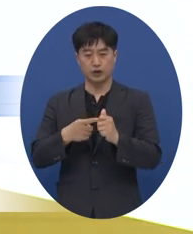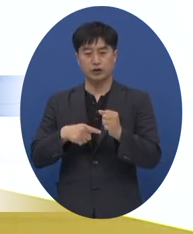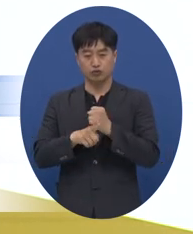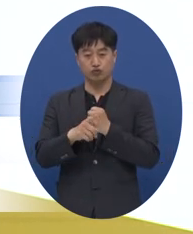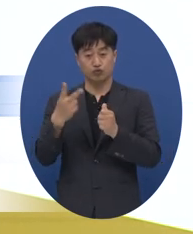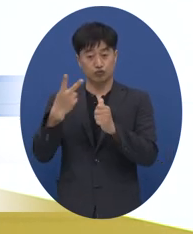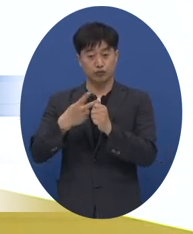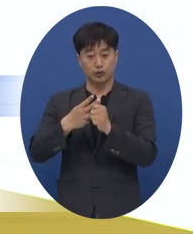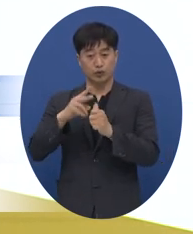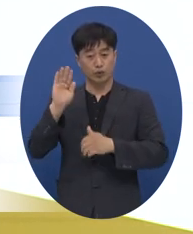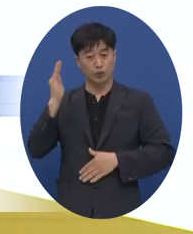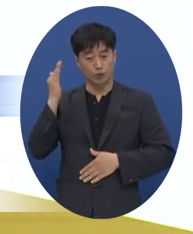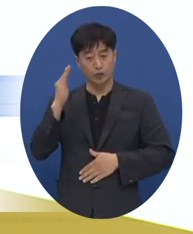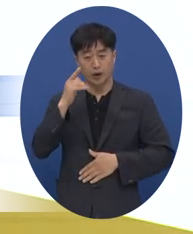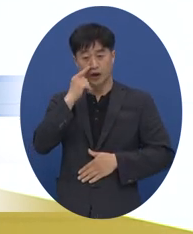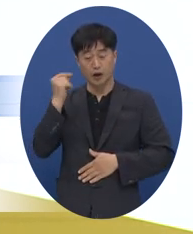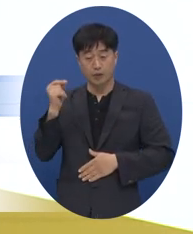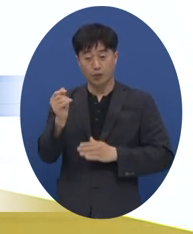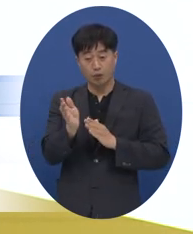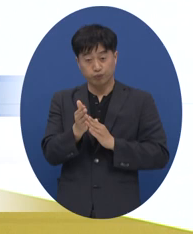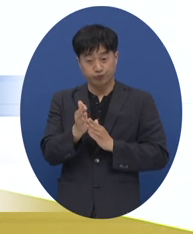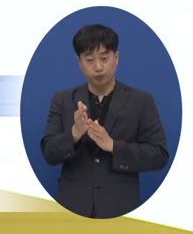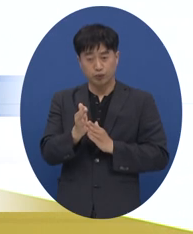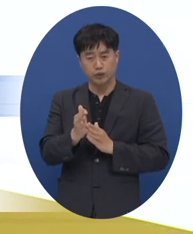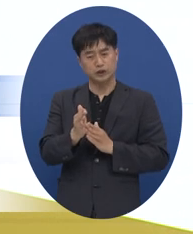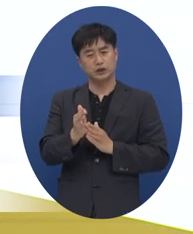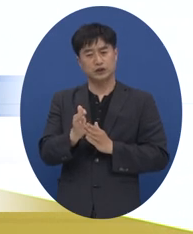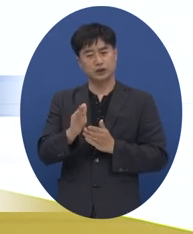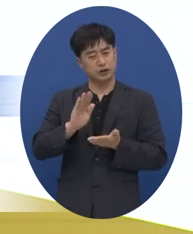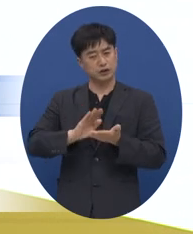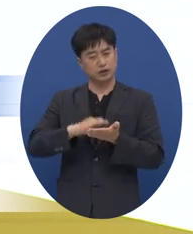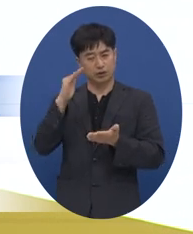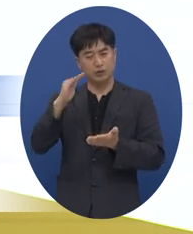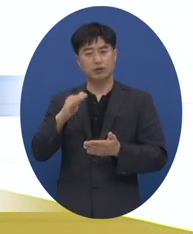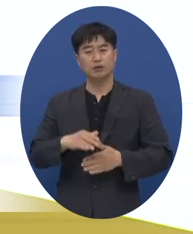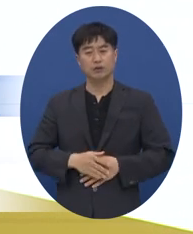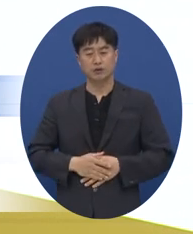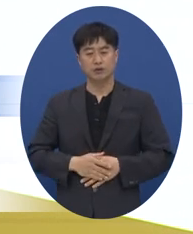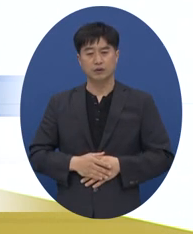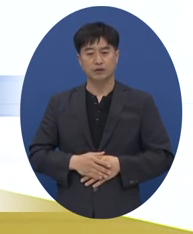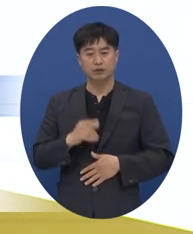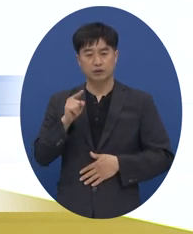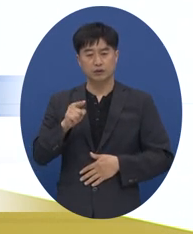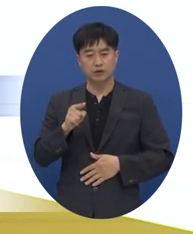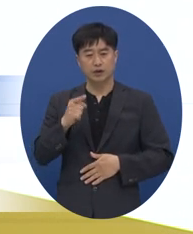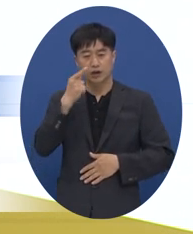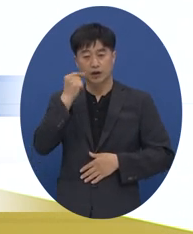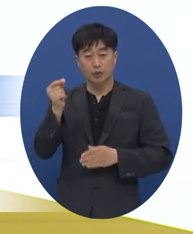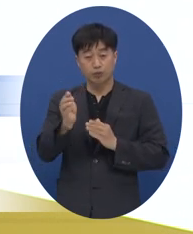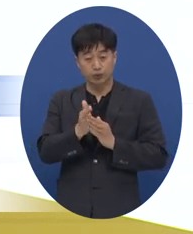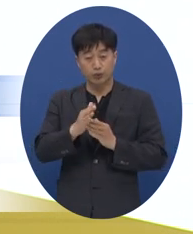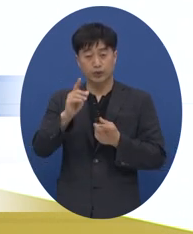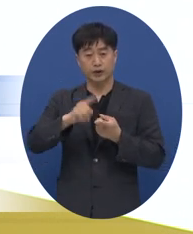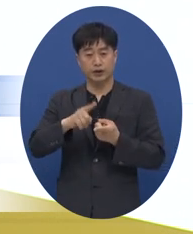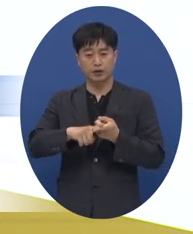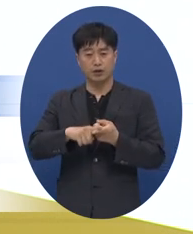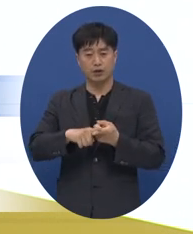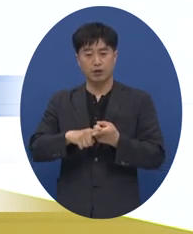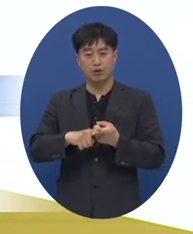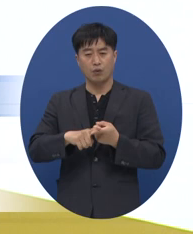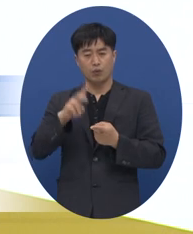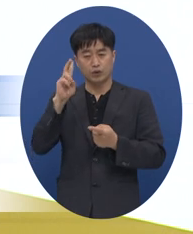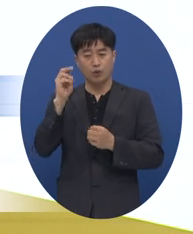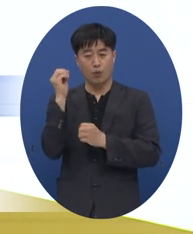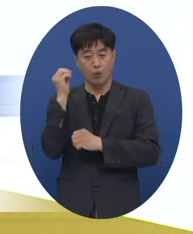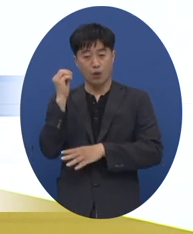두 번째로는 최근에 그 일본산 수산물이 좀 이슈가 되고 있습니다. 그래서 일본산 수산물에 대해서